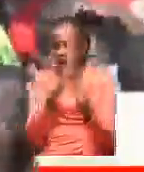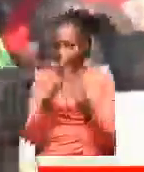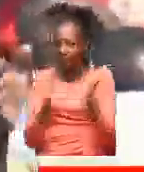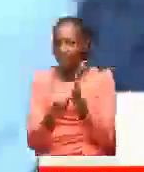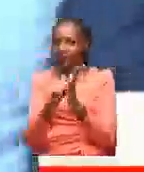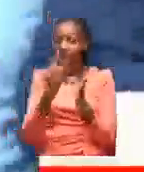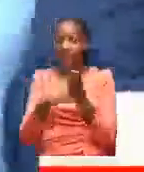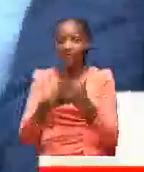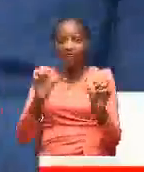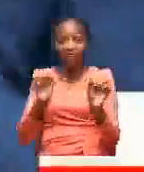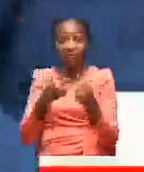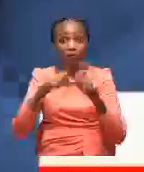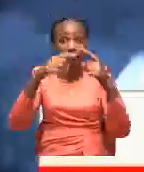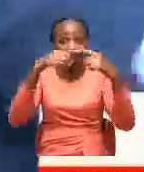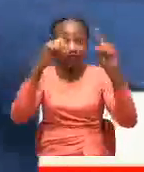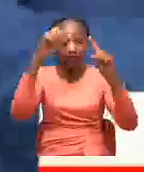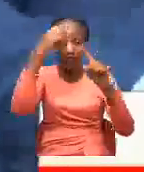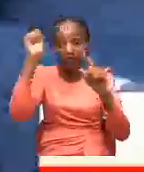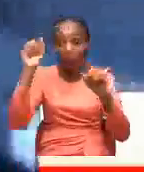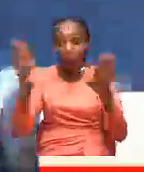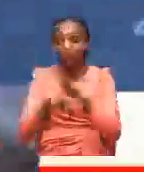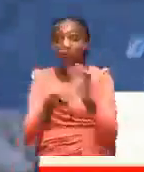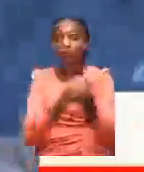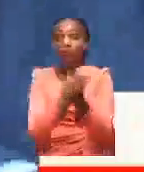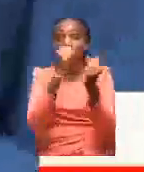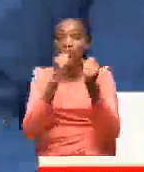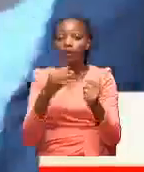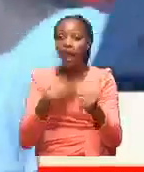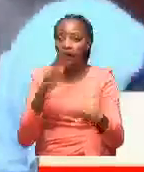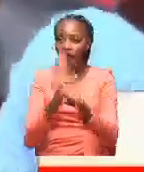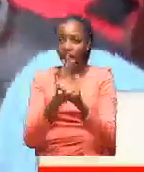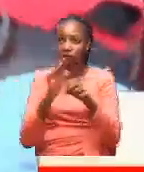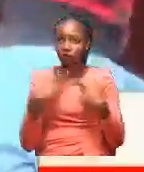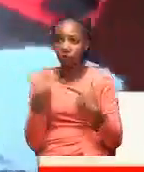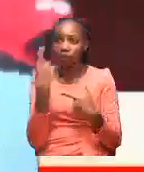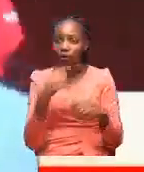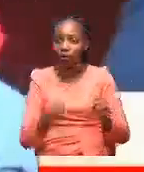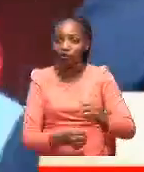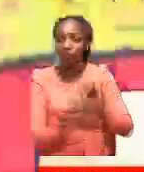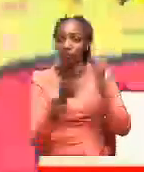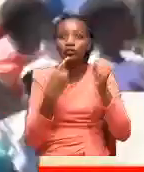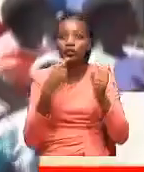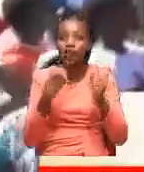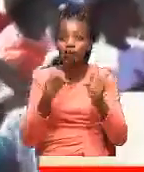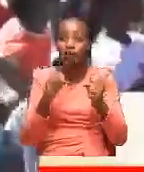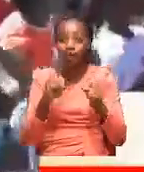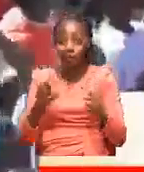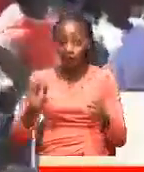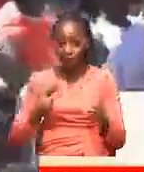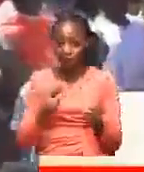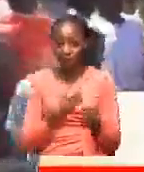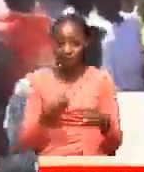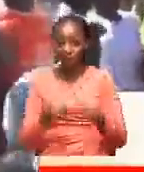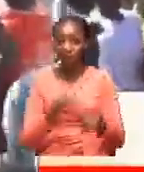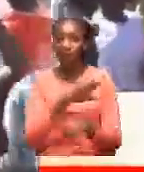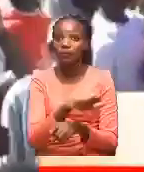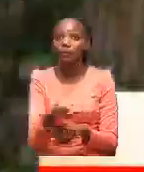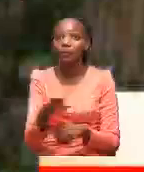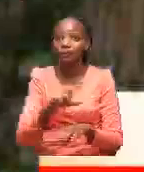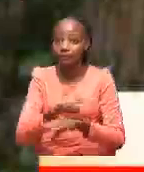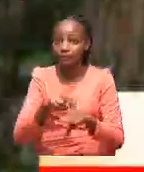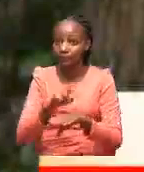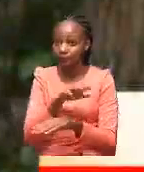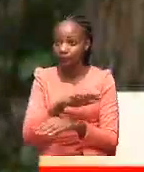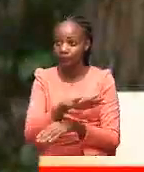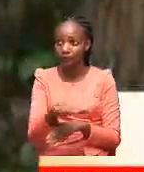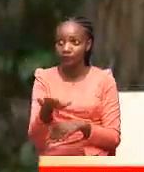kuwa naibu rais Daktari William Ruto anaungwaji mkono katika mabunge yote mawili, ikiwamo bunge la seneti na bunge la kitaifa. Kwa